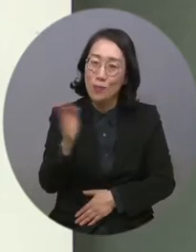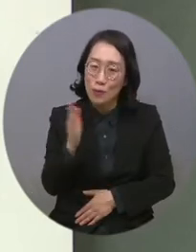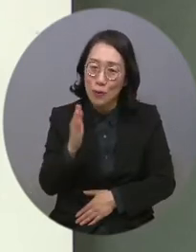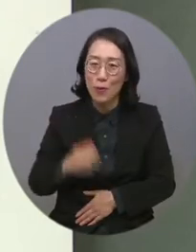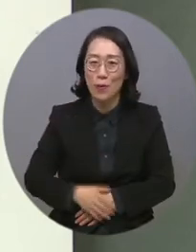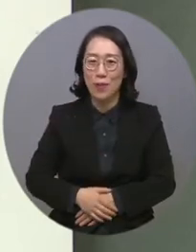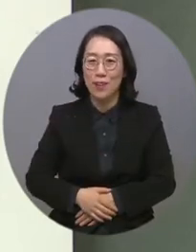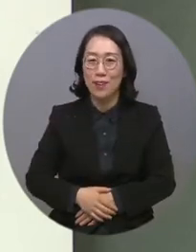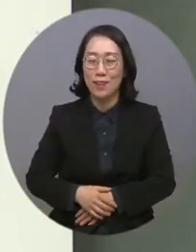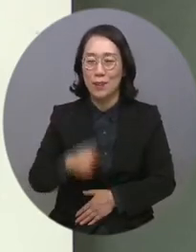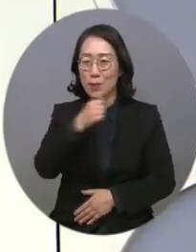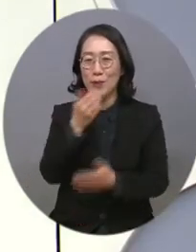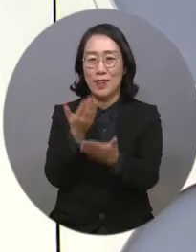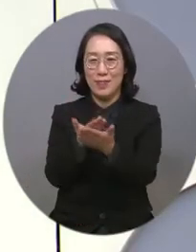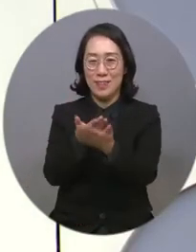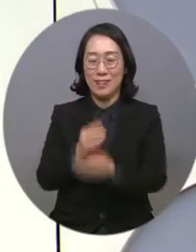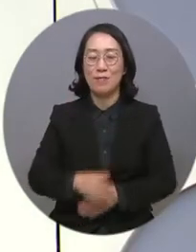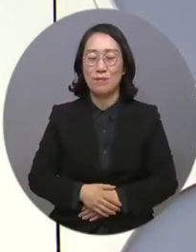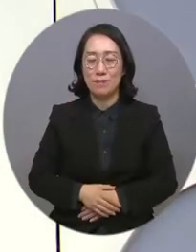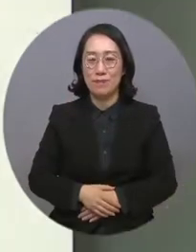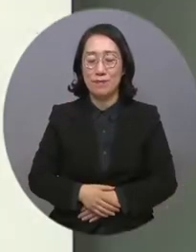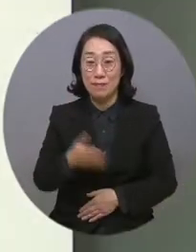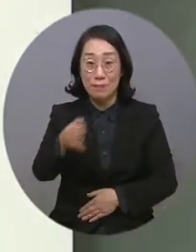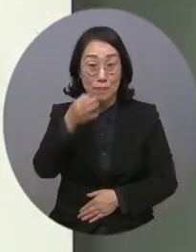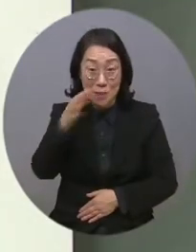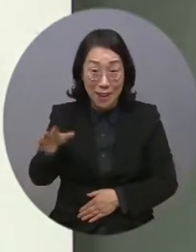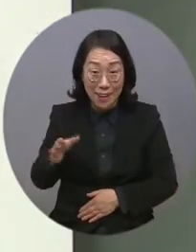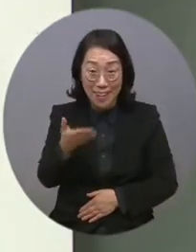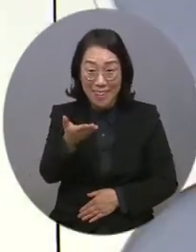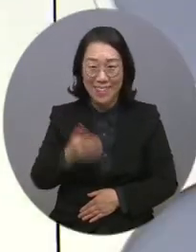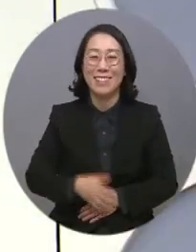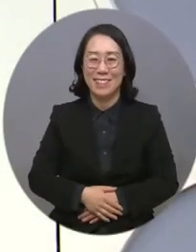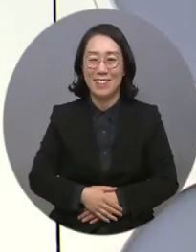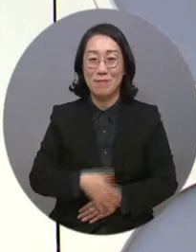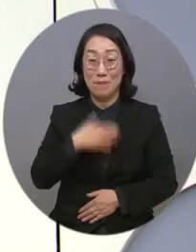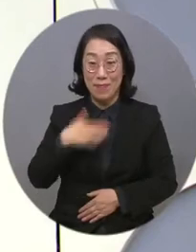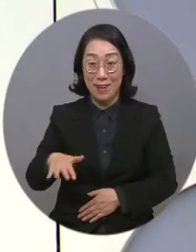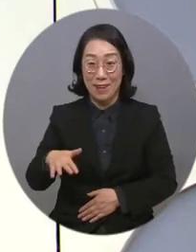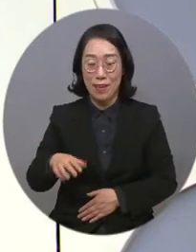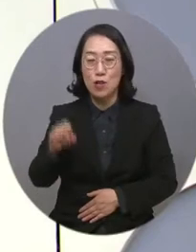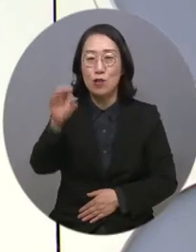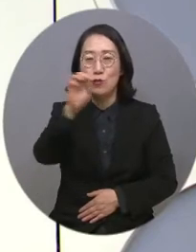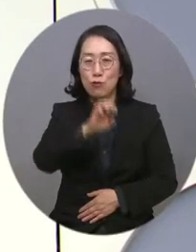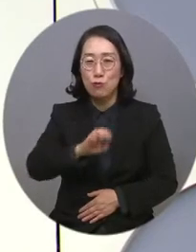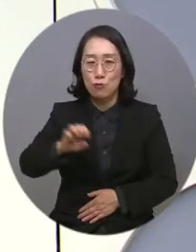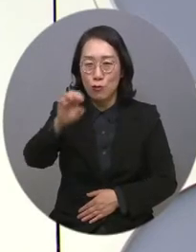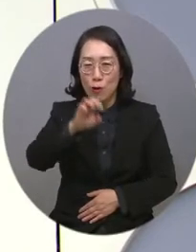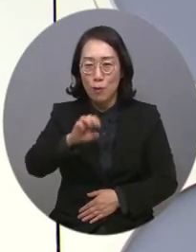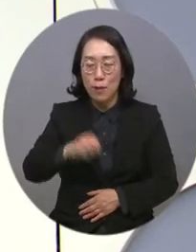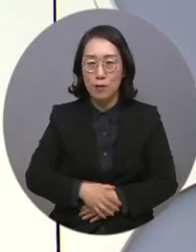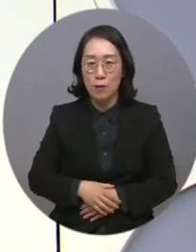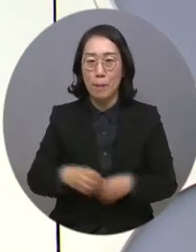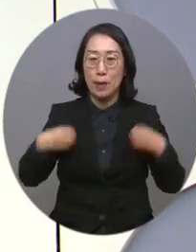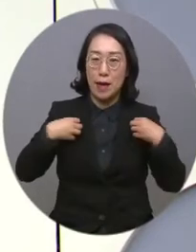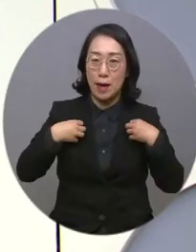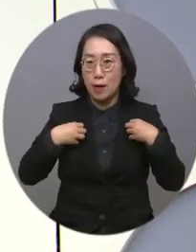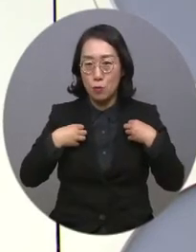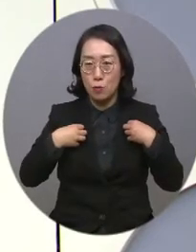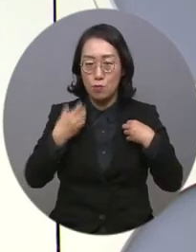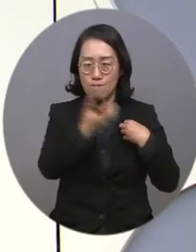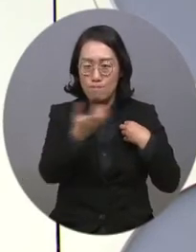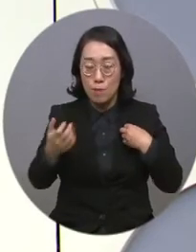그거 좀 소개 좀 해주세요. 네. 프라하 아직 못 가보셨군요. 아, 못 가. 뭐 유럽에서 배낭족들이 유럽에서 가장 아름다운